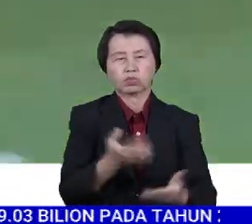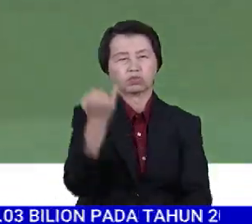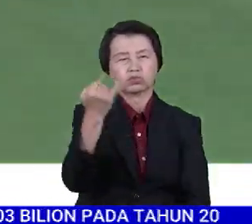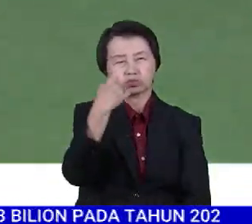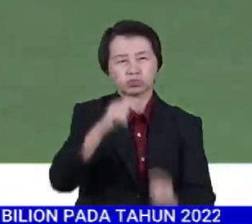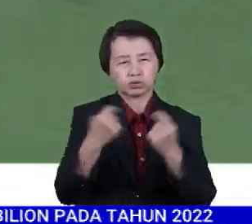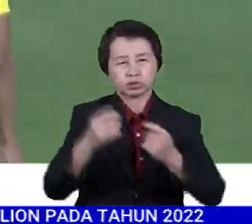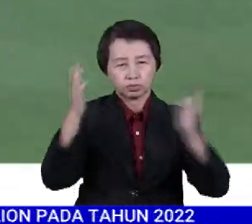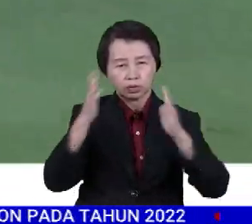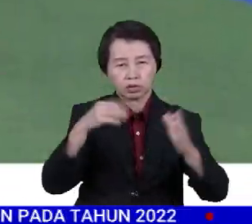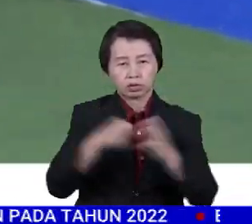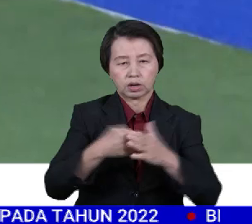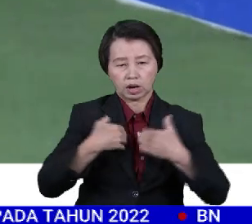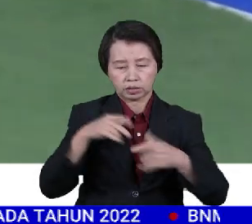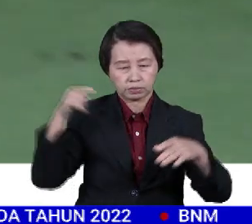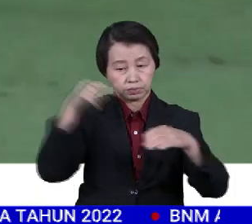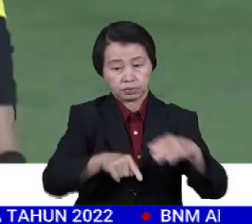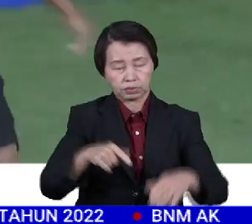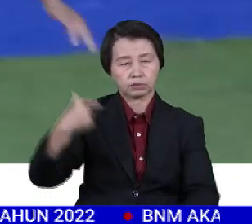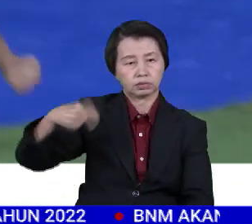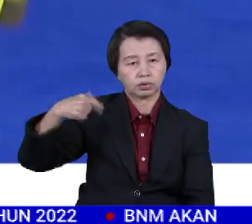kepada harimauaya mahirkan